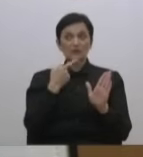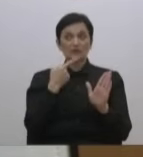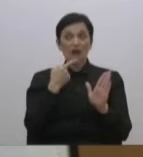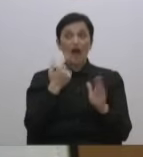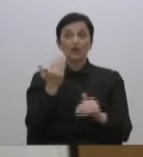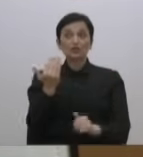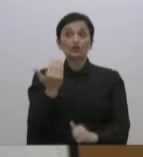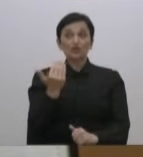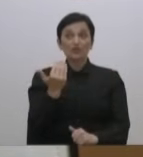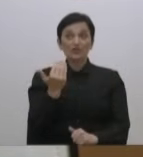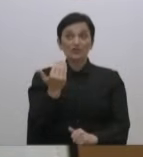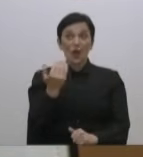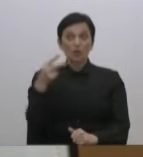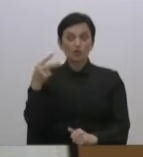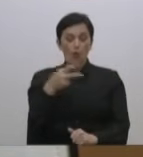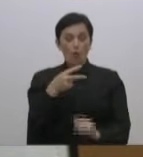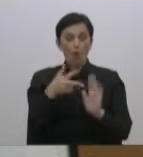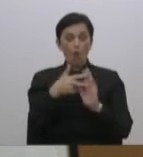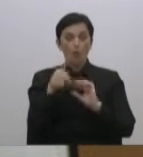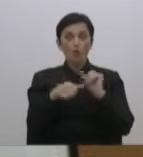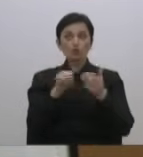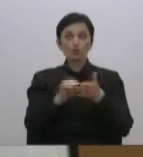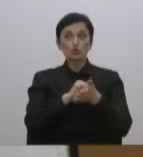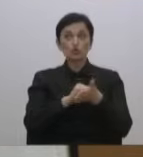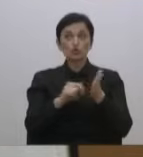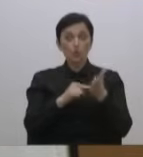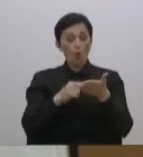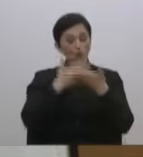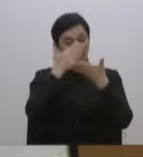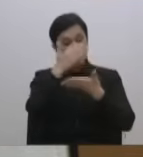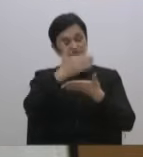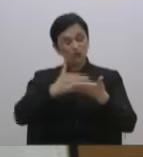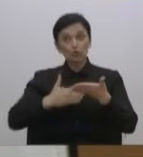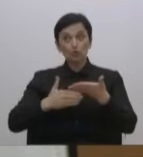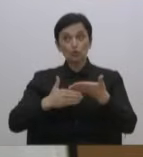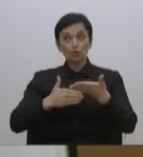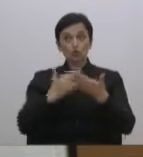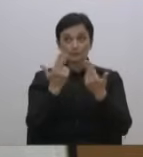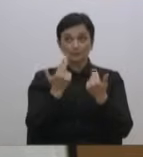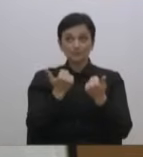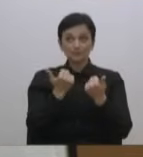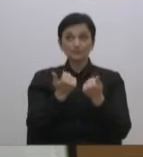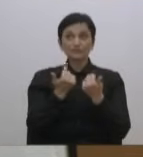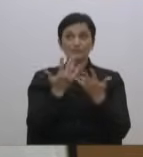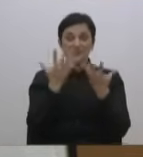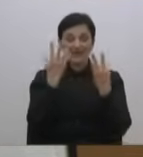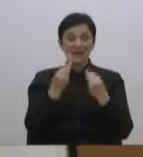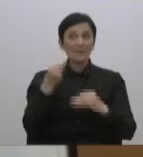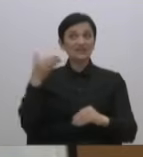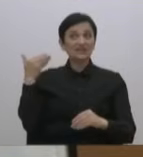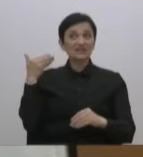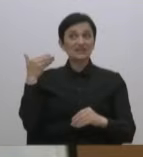da tkven 2008 წლის dokumentebs rom kitkhulobt, da ramdenime dghis